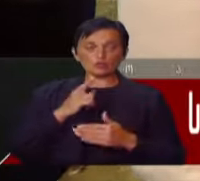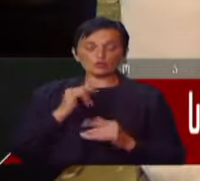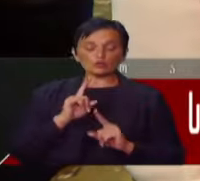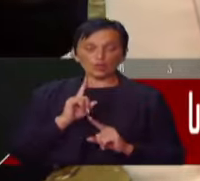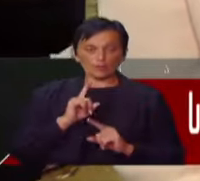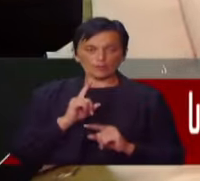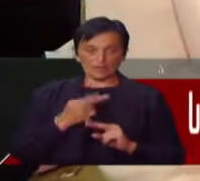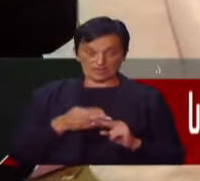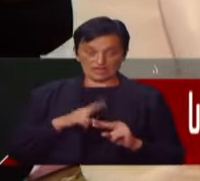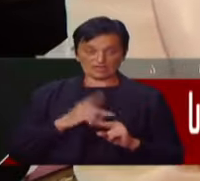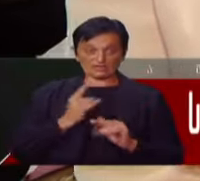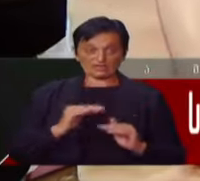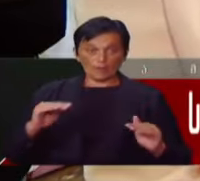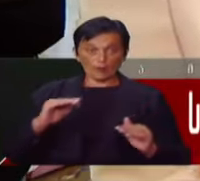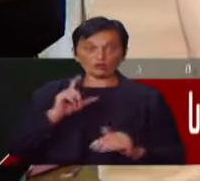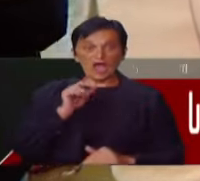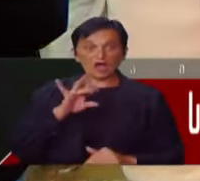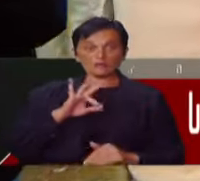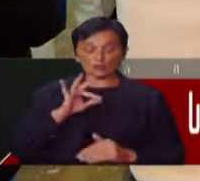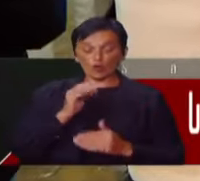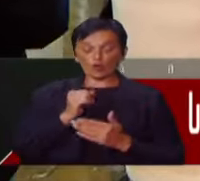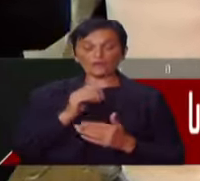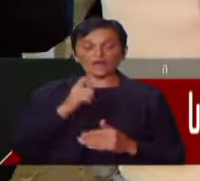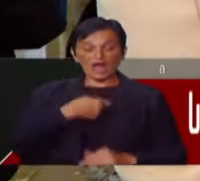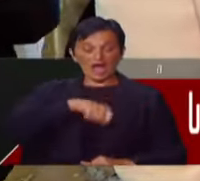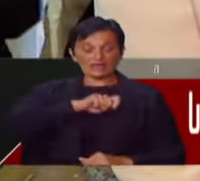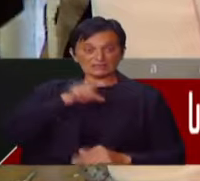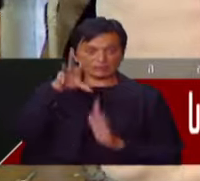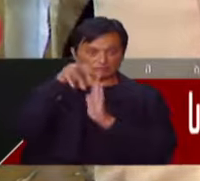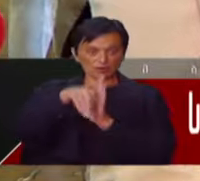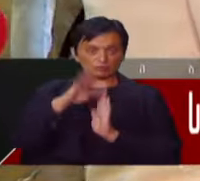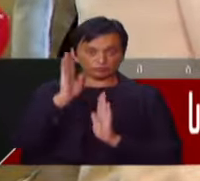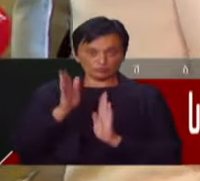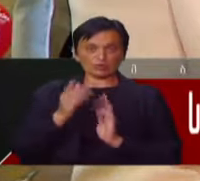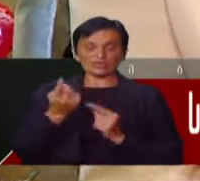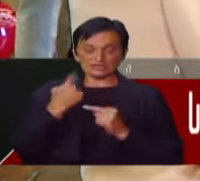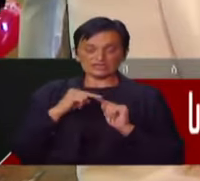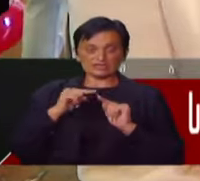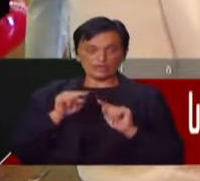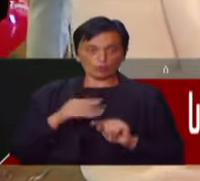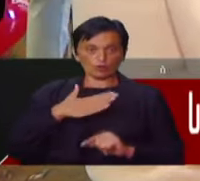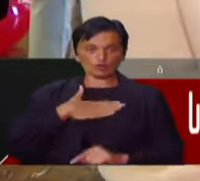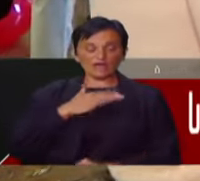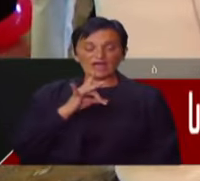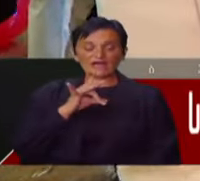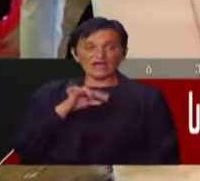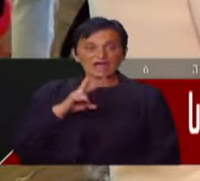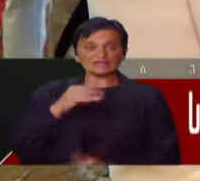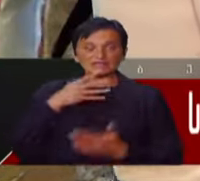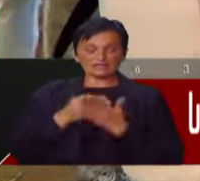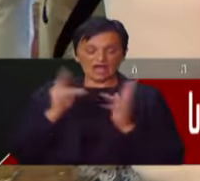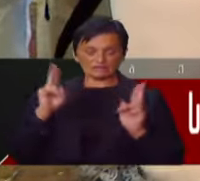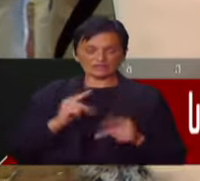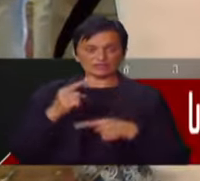ბოლოს საბავშვო ევროვიზია, რომელიც წელს ესპანეთში გაიმართება, დაუბრუნდება ჩვენთვის რანინა ისევ თავის ტრადიციას